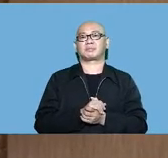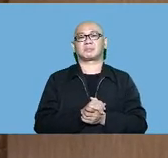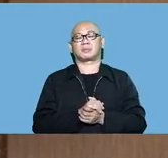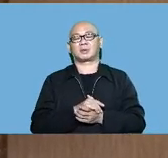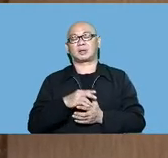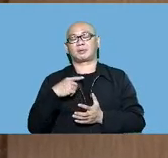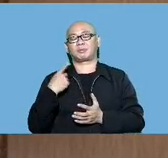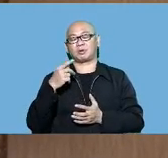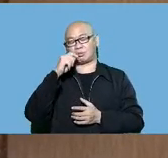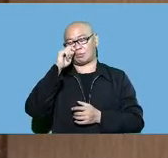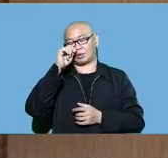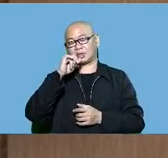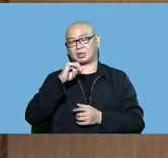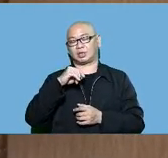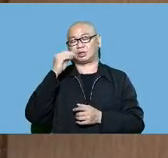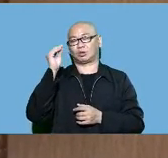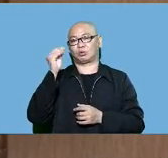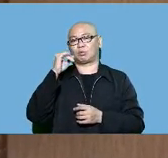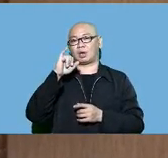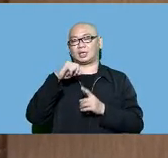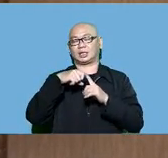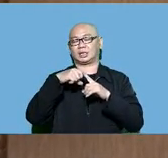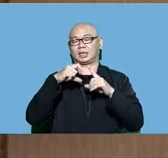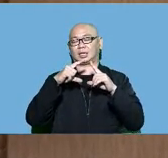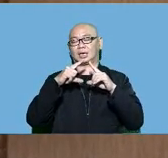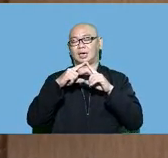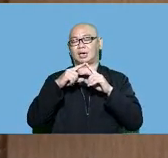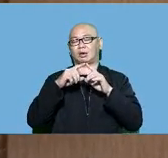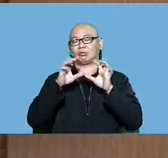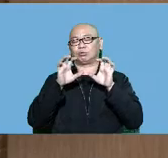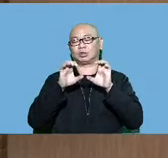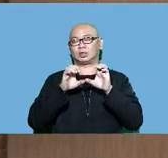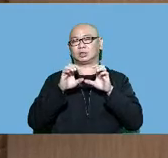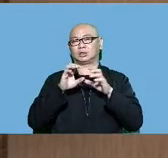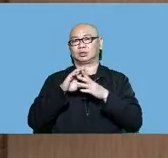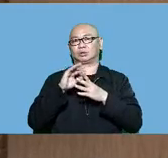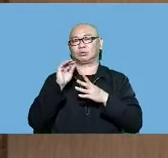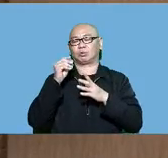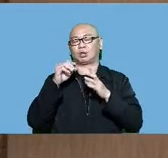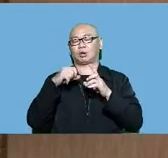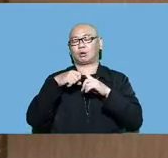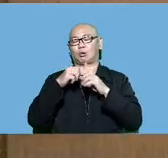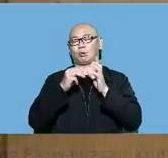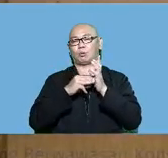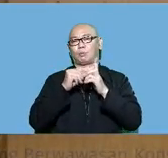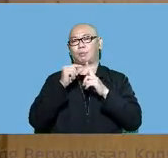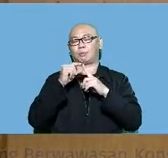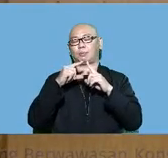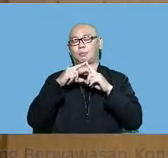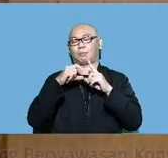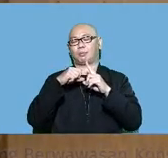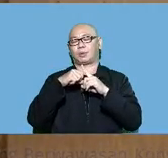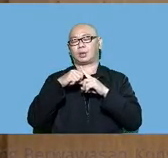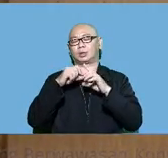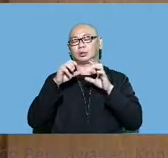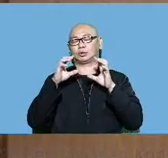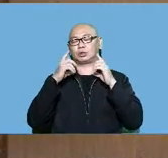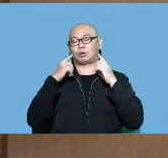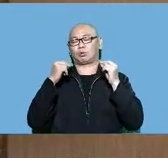Kami hormati Ketua IKA UNES, Ketua Kompak Jawa Tengah, Ketua KONI Jawa